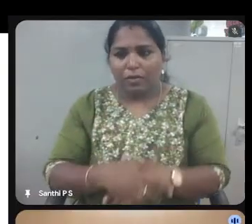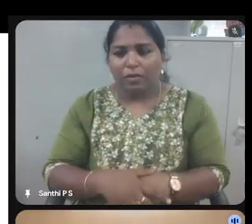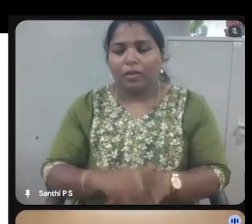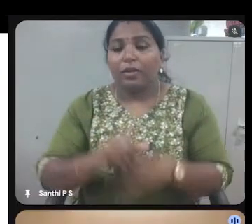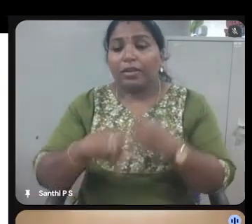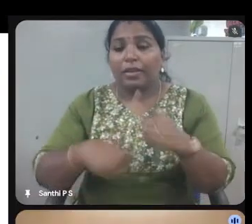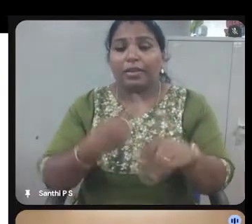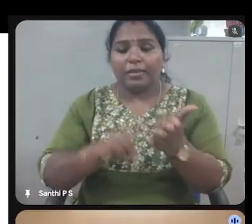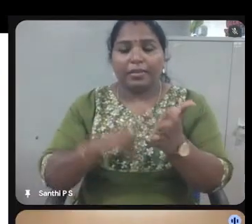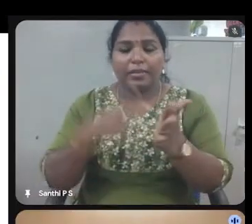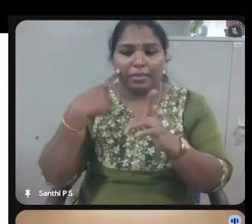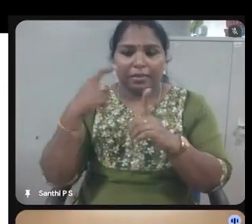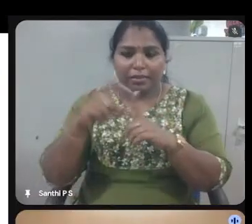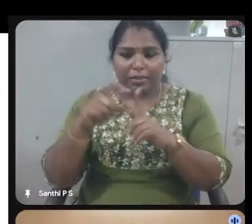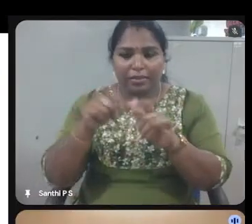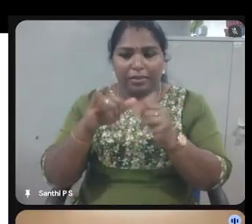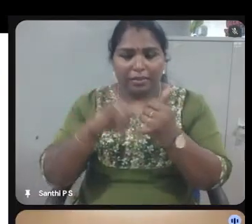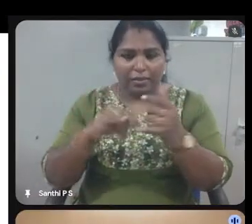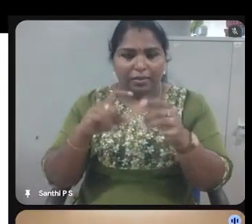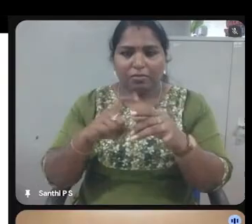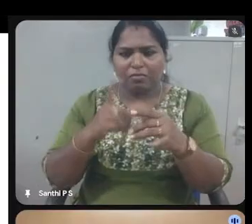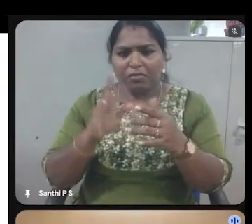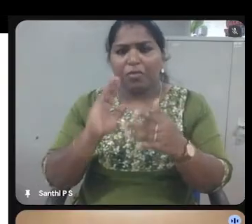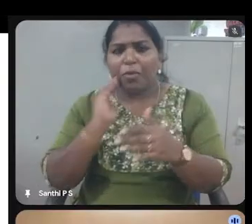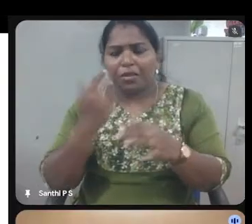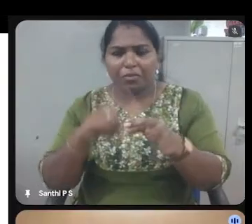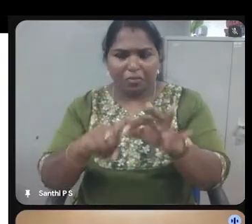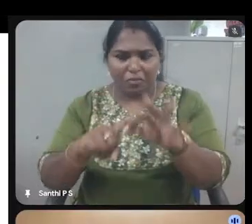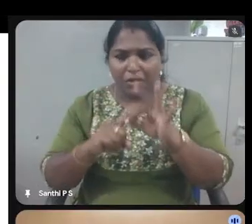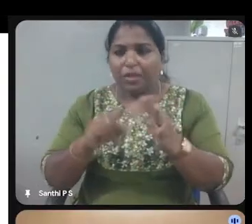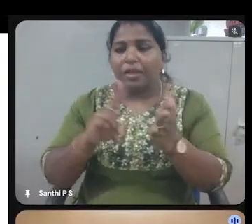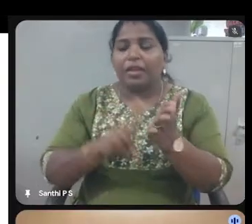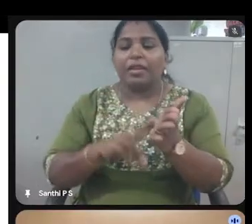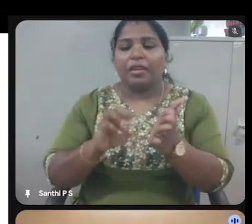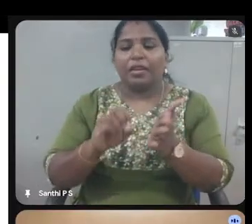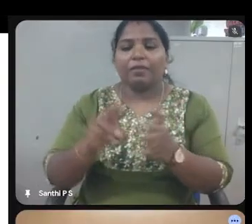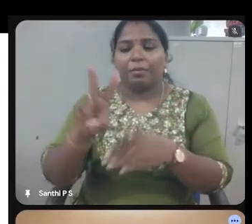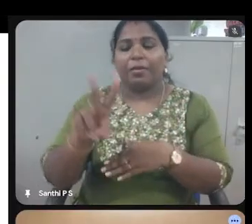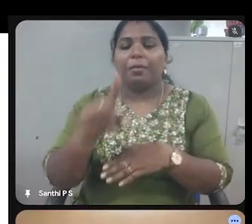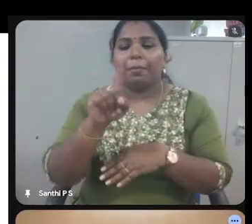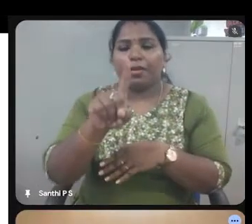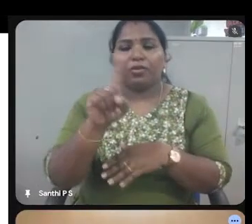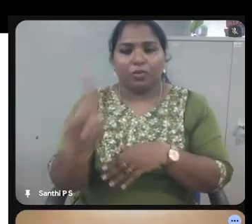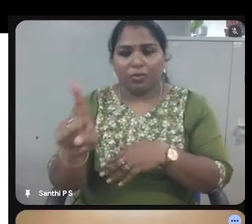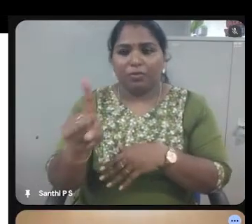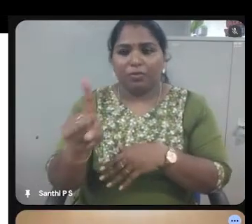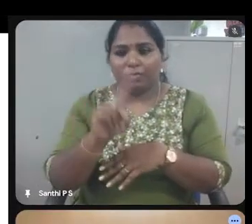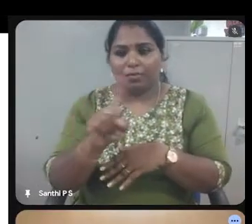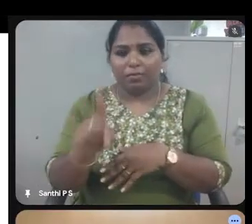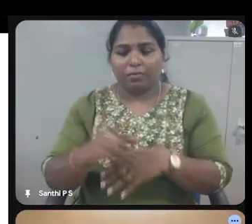അടുത്ത നിഡാസ് എന്നാണെന്നൊരു ചോദ്യം വന്നിട്ടുണ്ടായിരുന്നു. അടുത്ത നിഡാസ് നവംബർ 11-ാം തീയതിയാണ്.